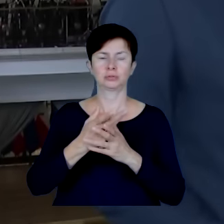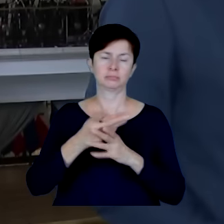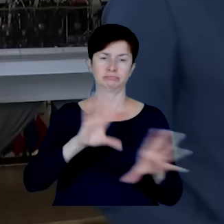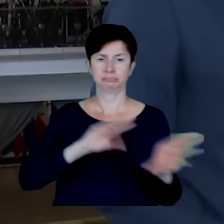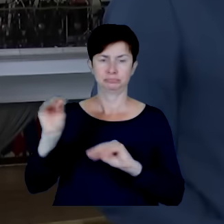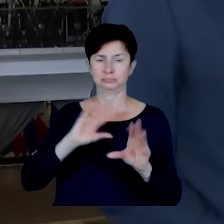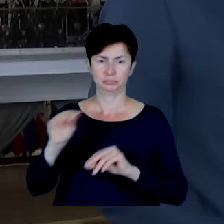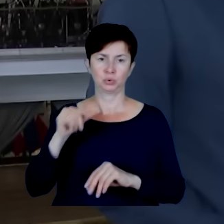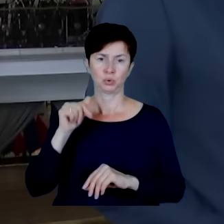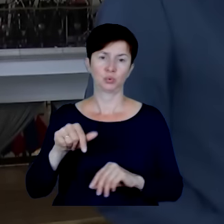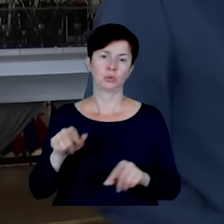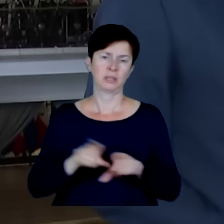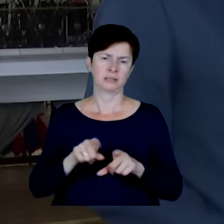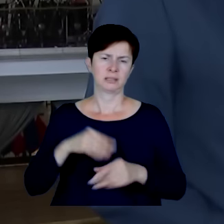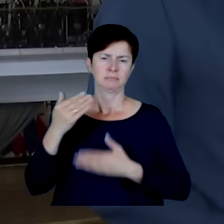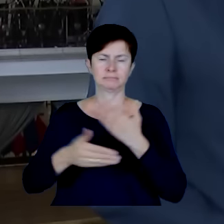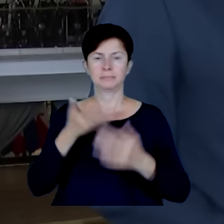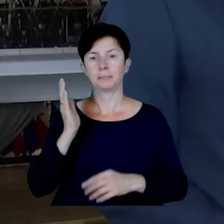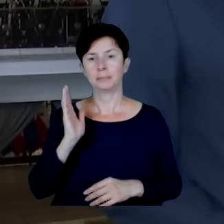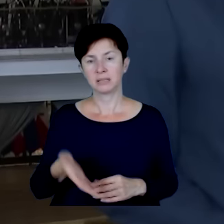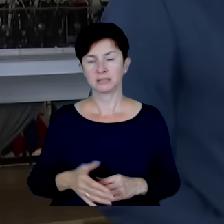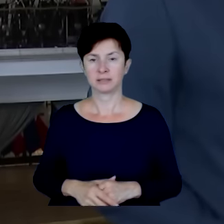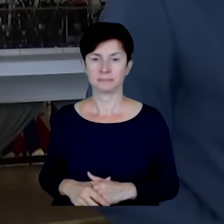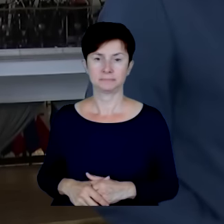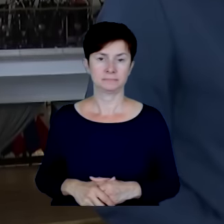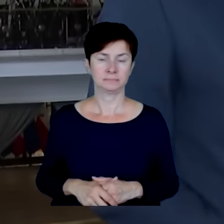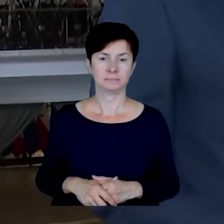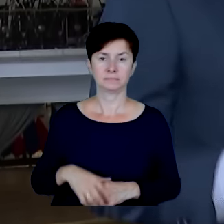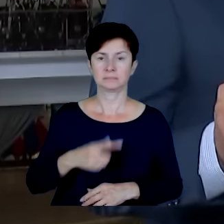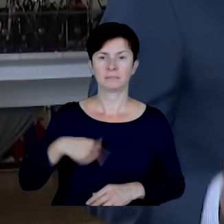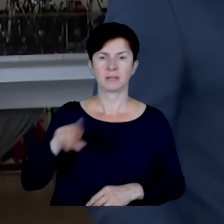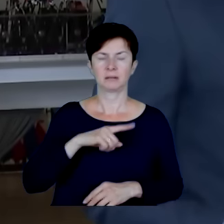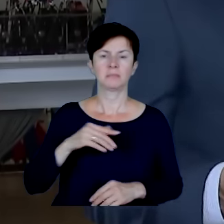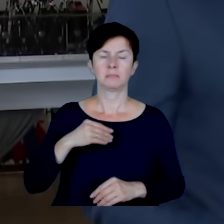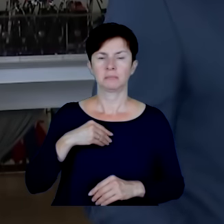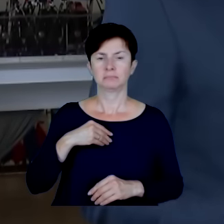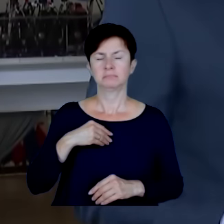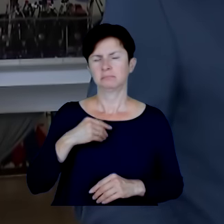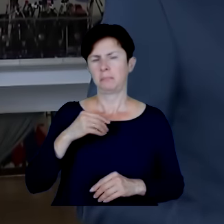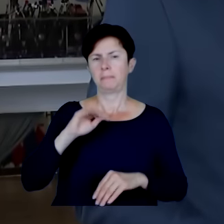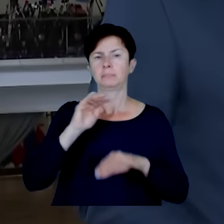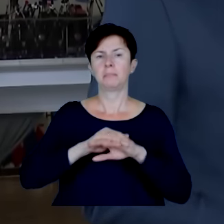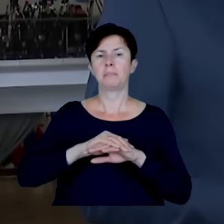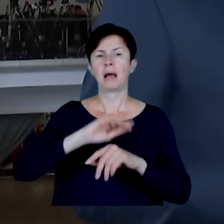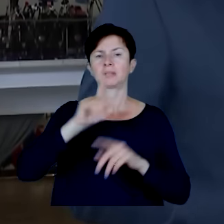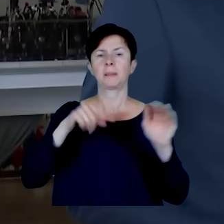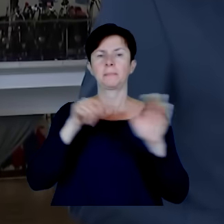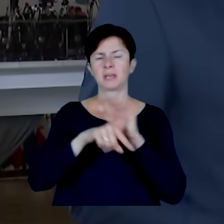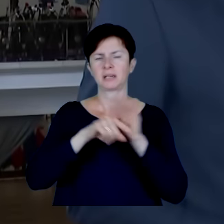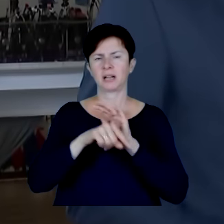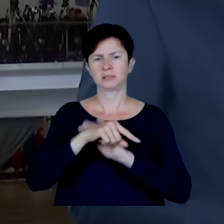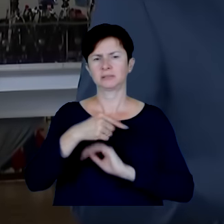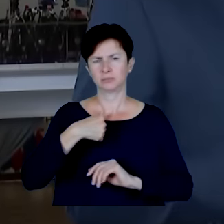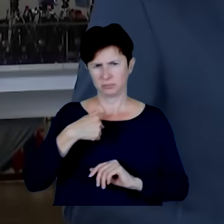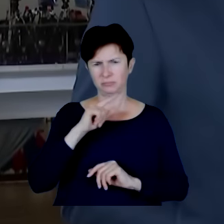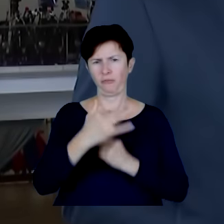nas tutaj oczywiście czekać. Także jesteśmy objęci paktem migracyjnym i dlatego te wybory 9 czerwca będą tak